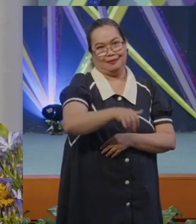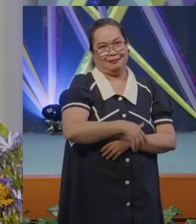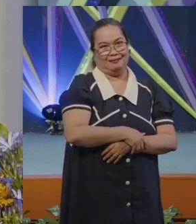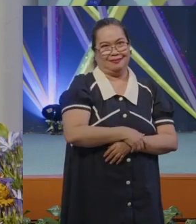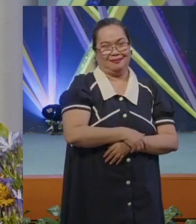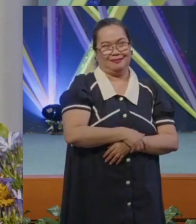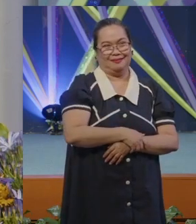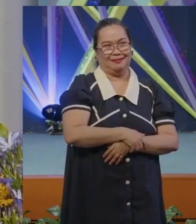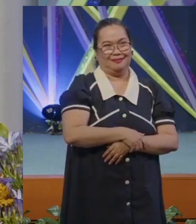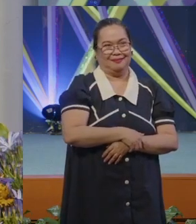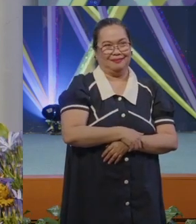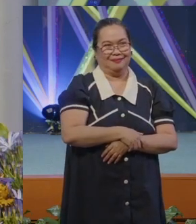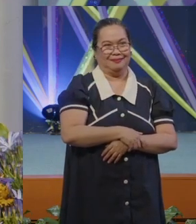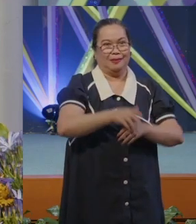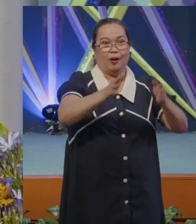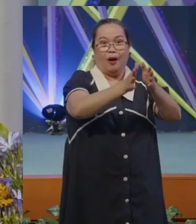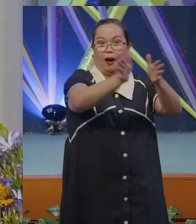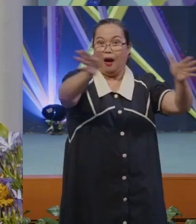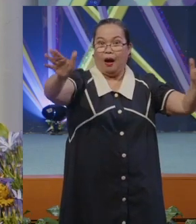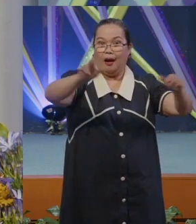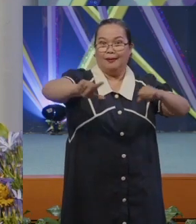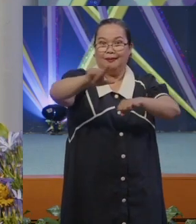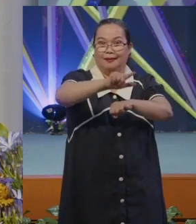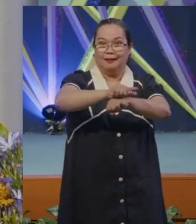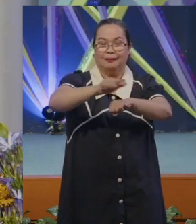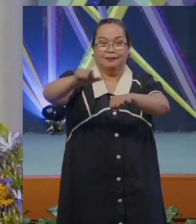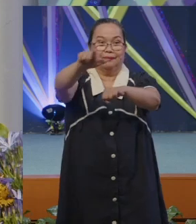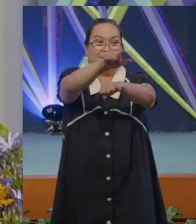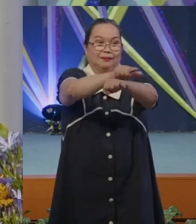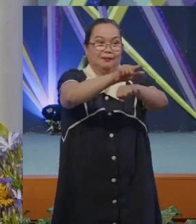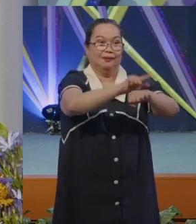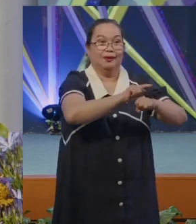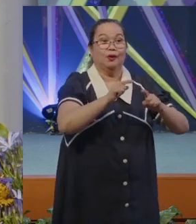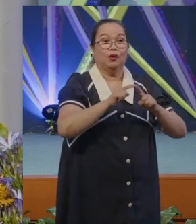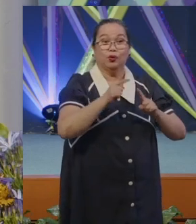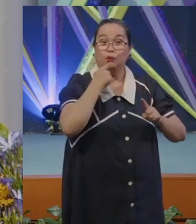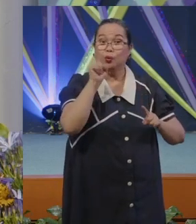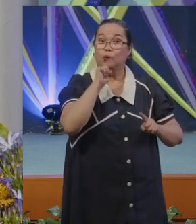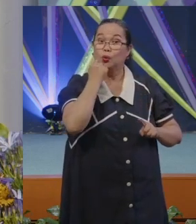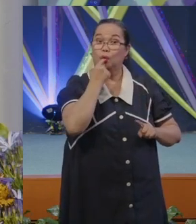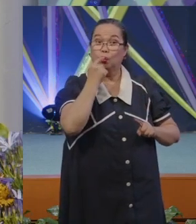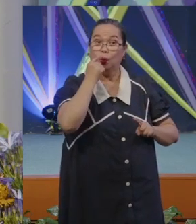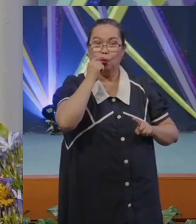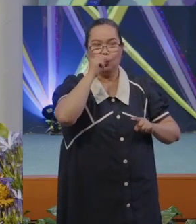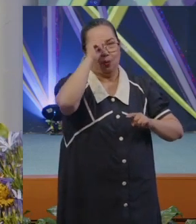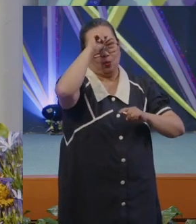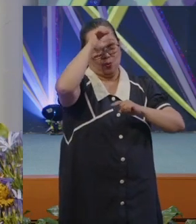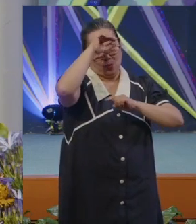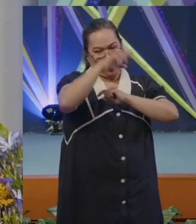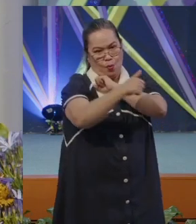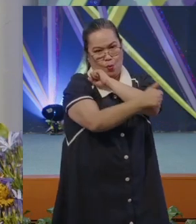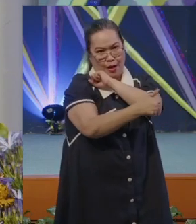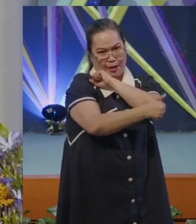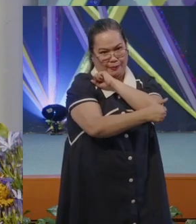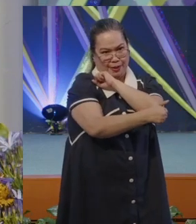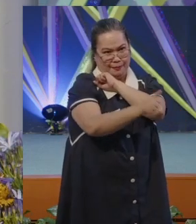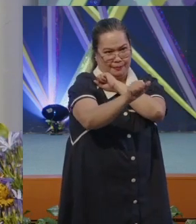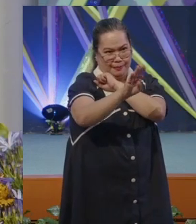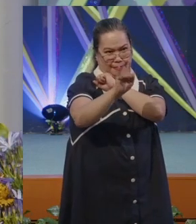Ipinangako niya yung buong area na yon. Actually, pinangako pa niya yan kay Abraham. Genesis